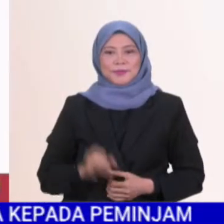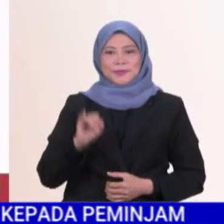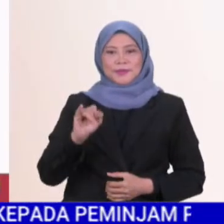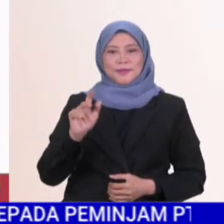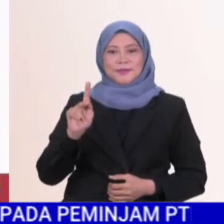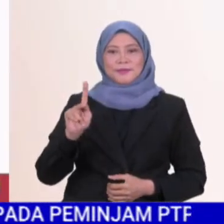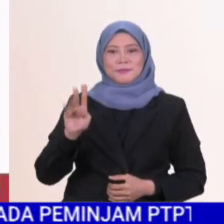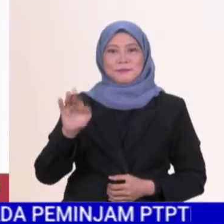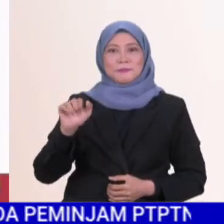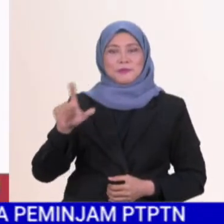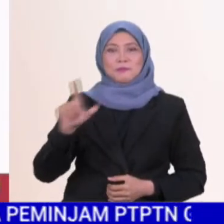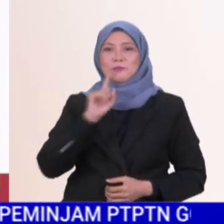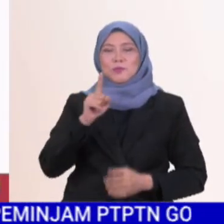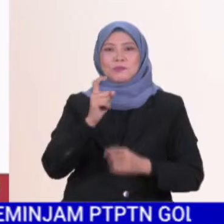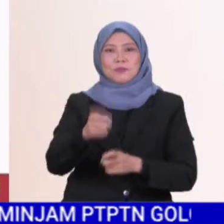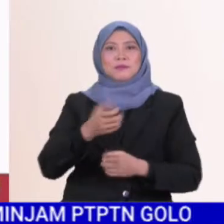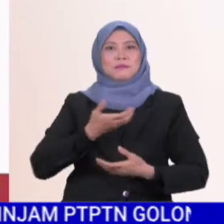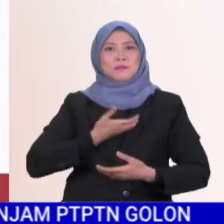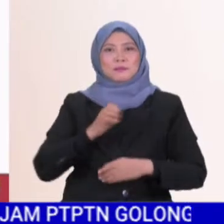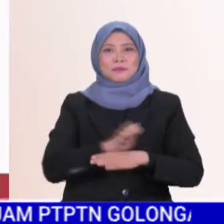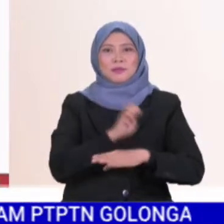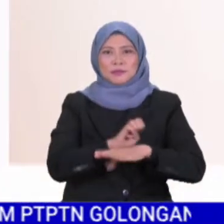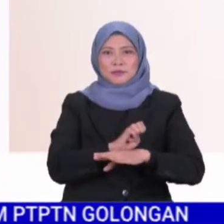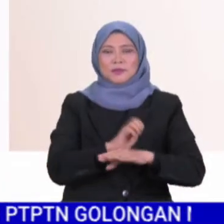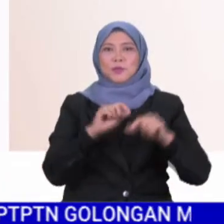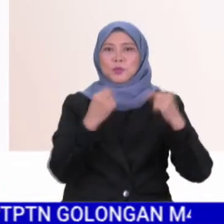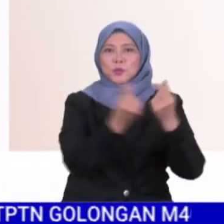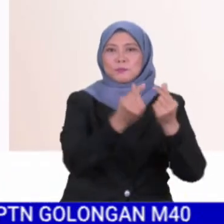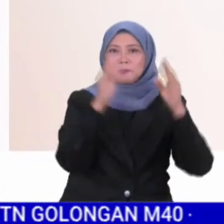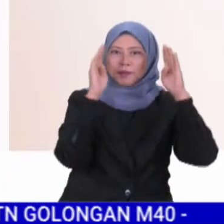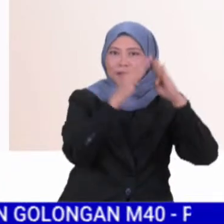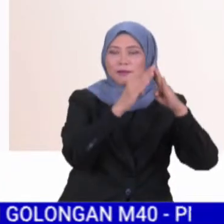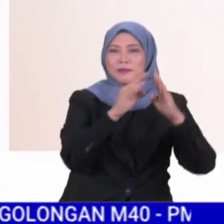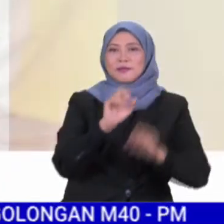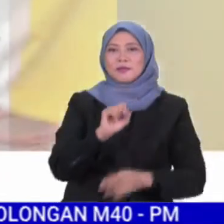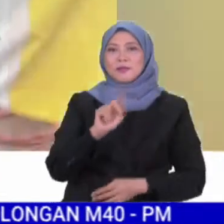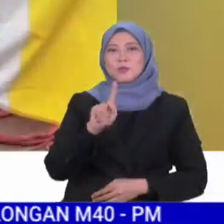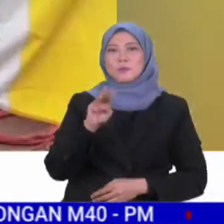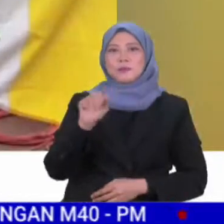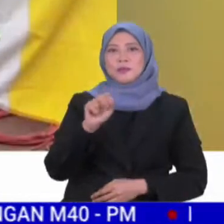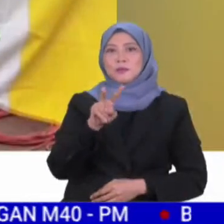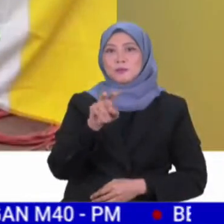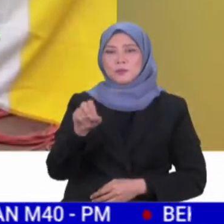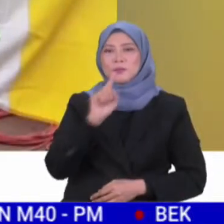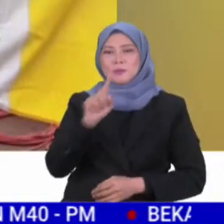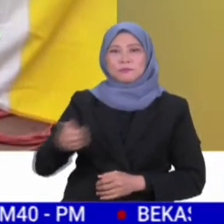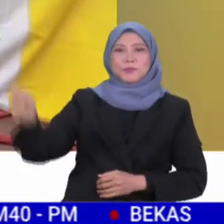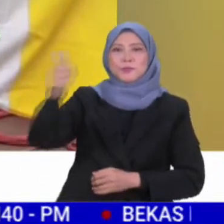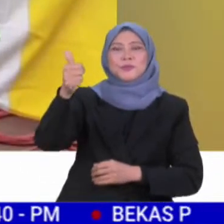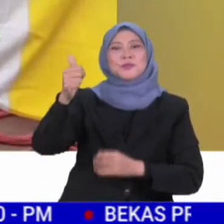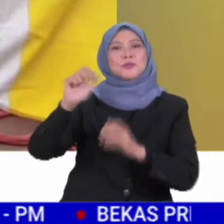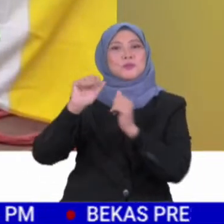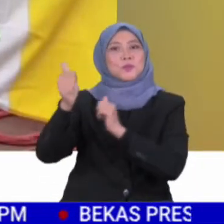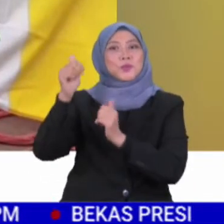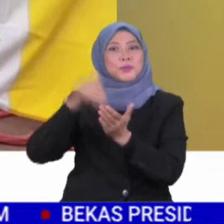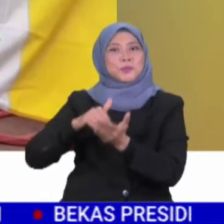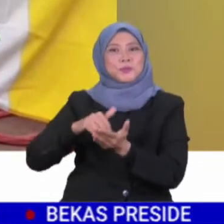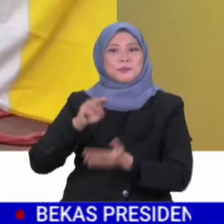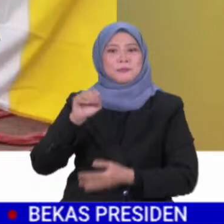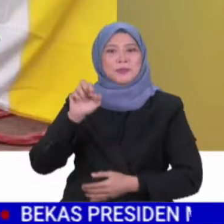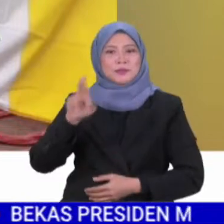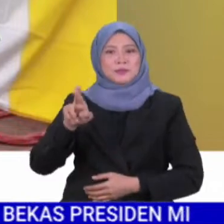Muhammad Iqbal Hassan mengadakan emas pertama buat kontingen Pahang pada Sukma ke-20 selepas mengungguli acara 10,000